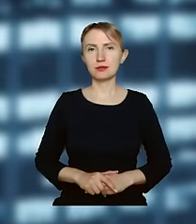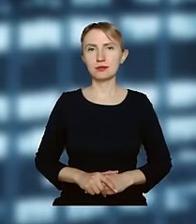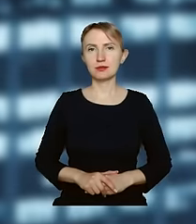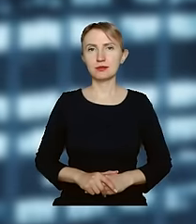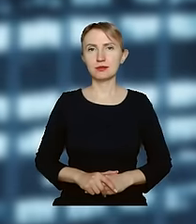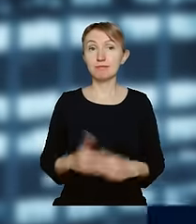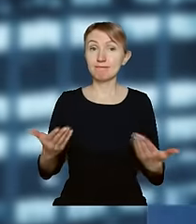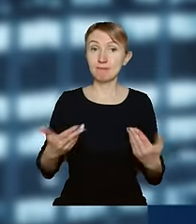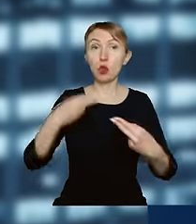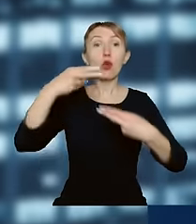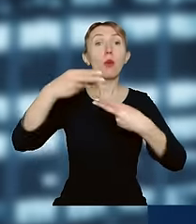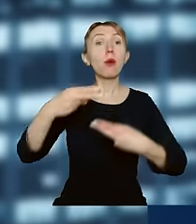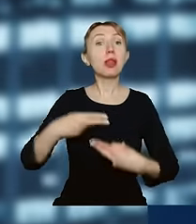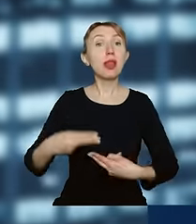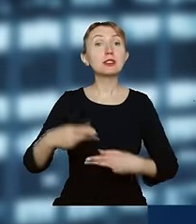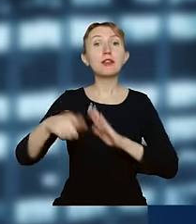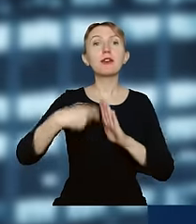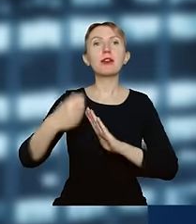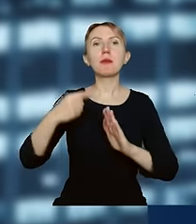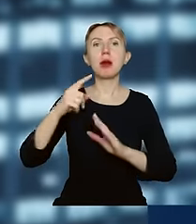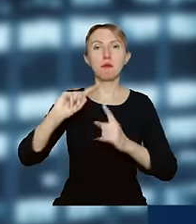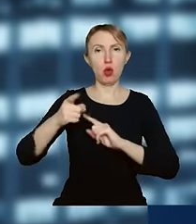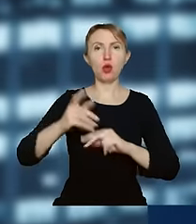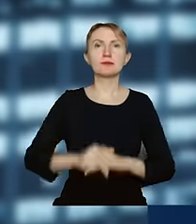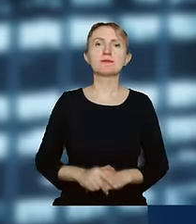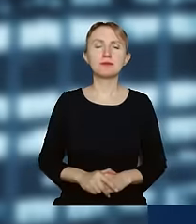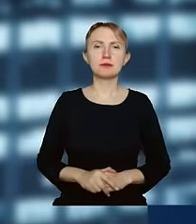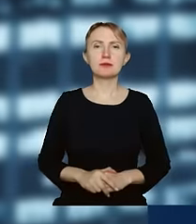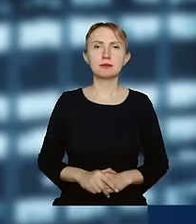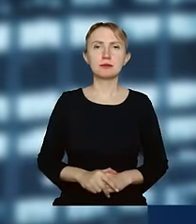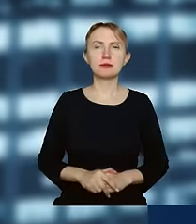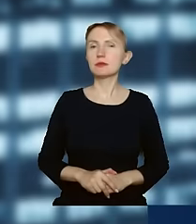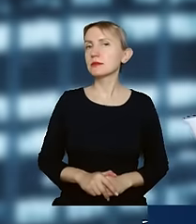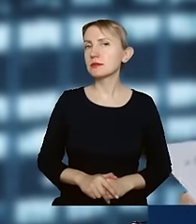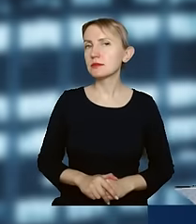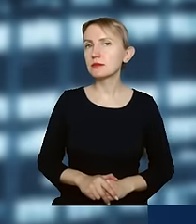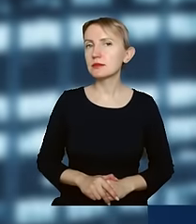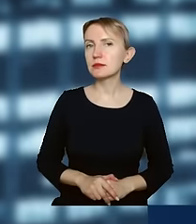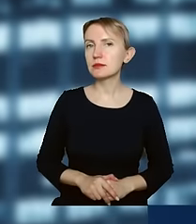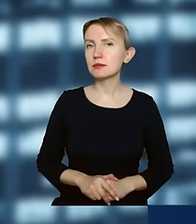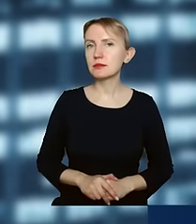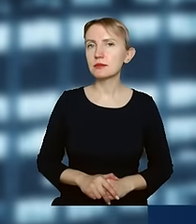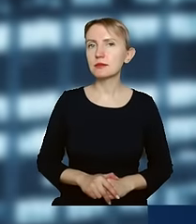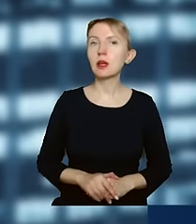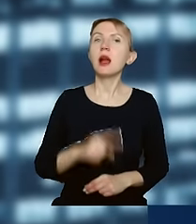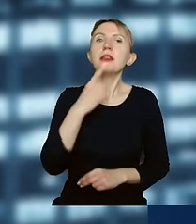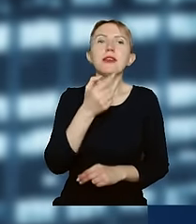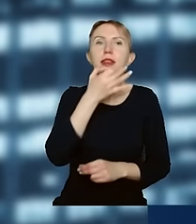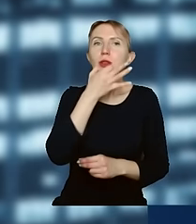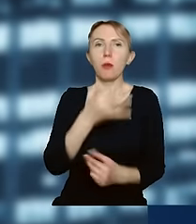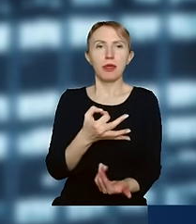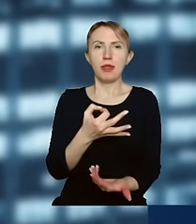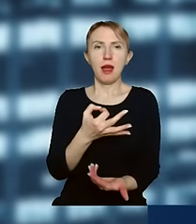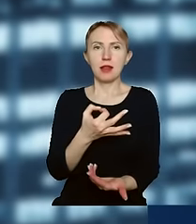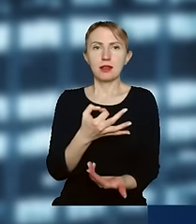Komentarze, jakie się ukazały pod tym filmikiem, są takie. Artur Celmasiak napisał na przykład: jedno niewinne pytanie